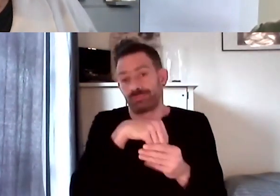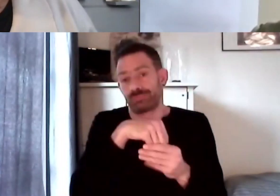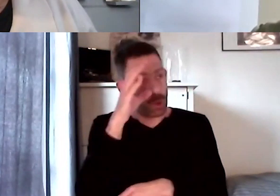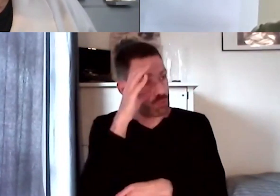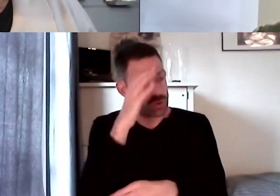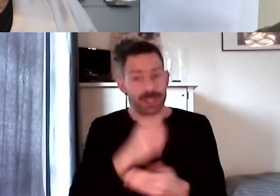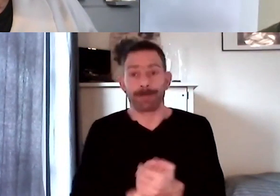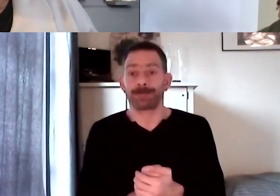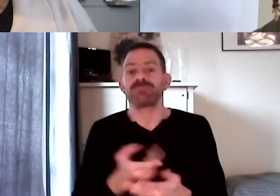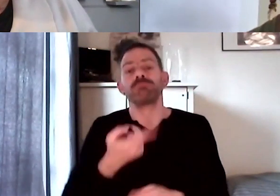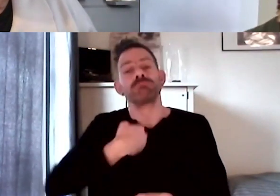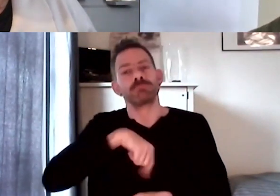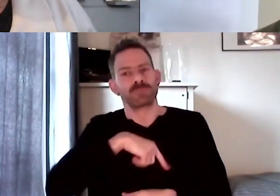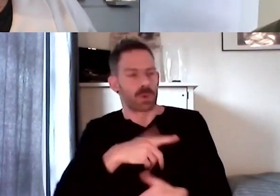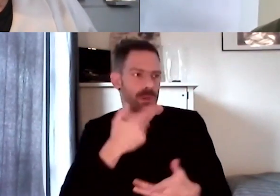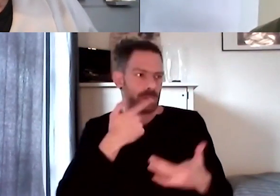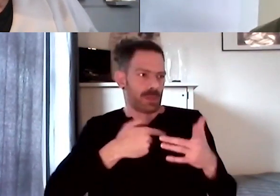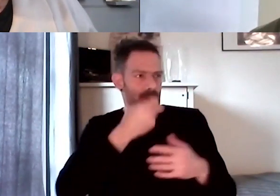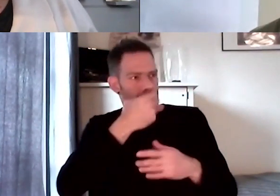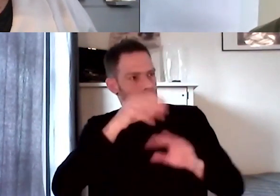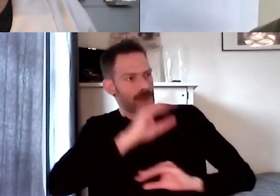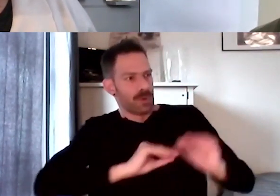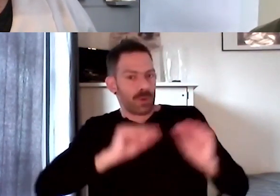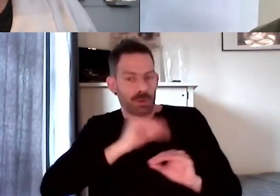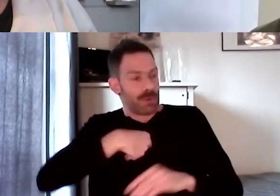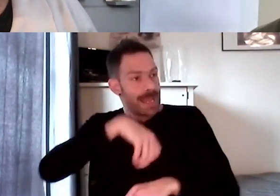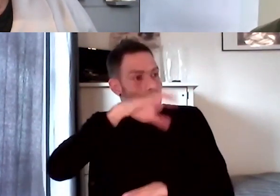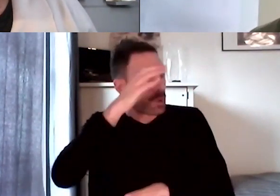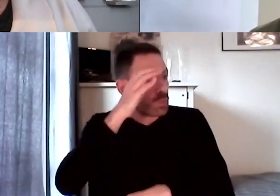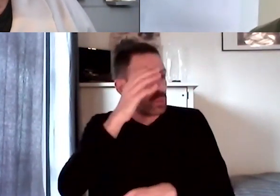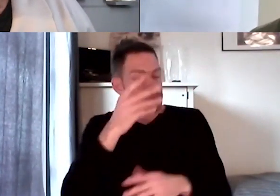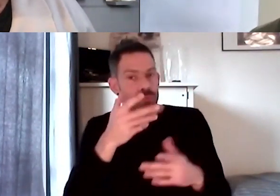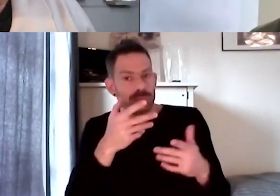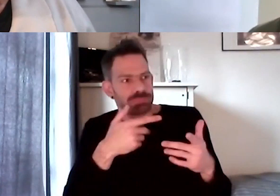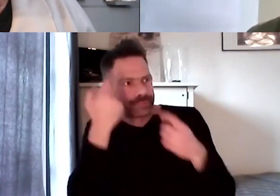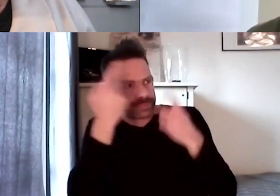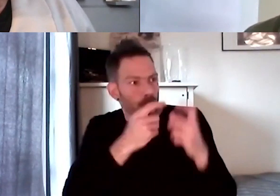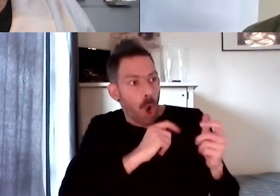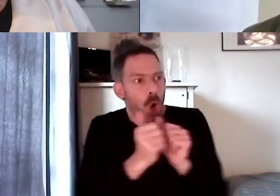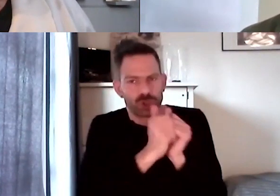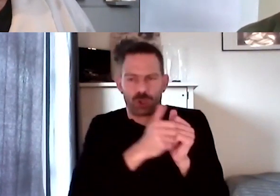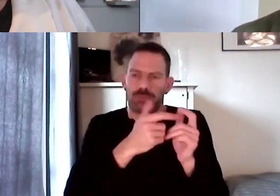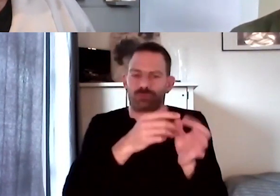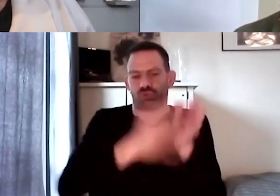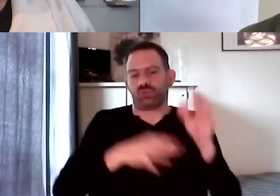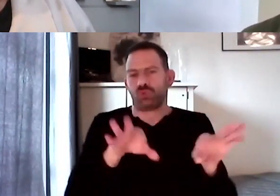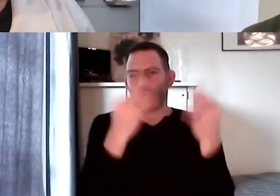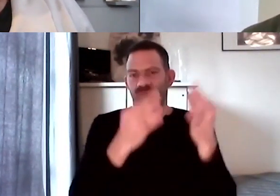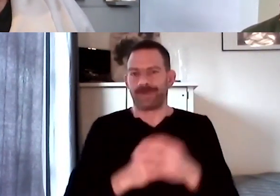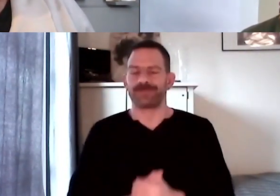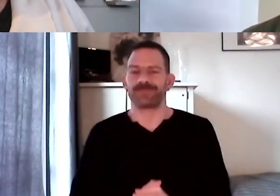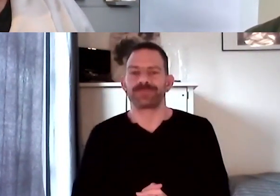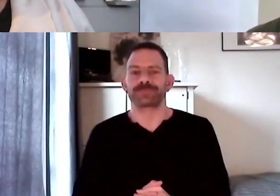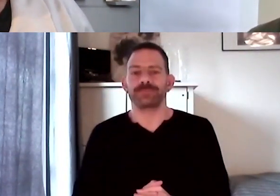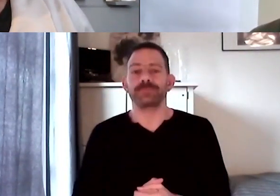on est bienveillant et on écoute et on déploie et pour trouver une solution. Alors, on nous demande